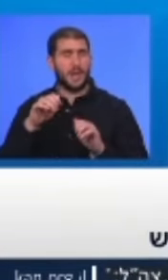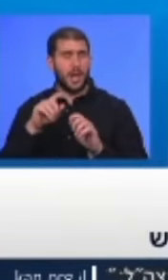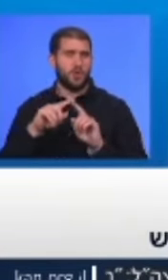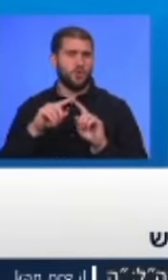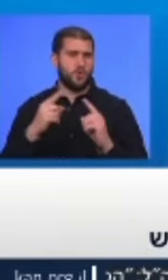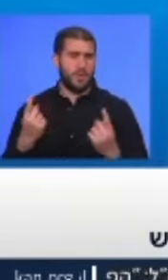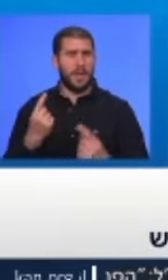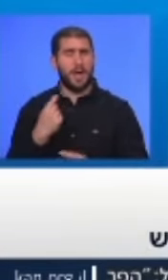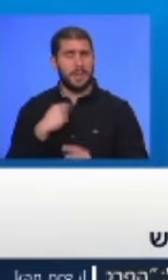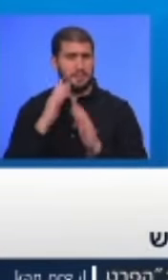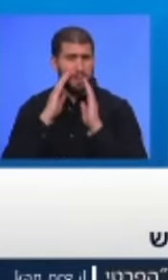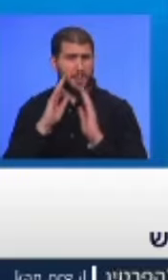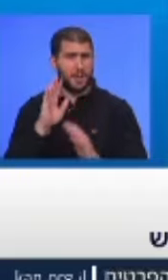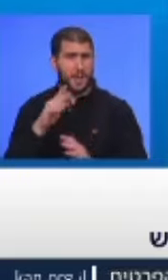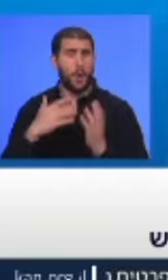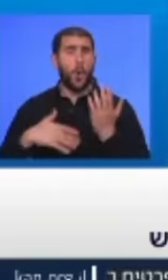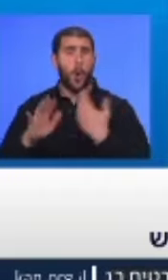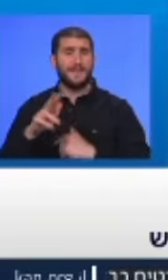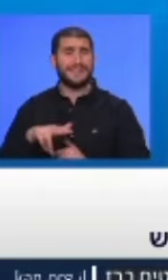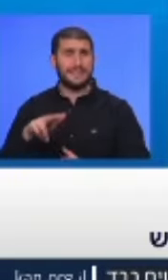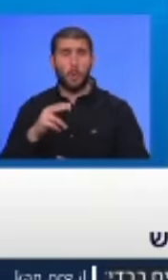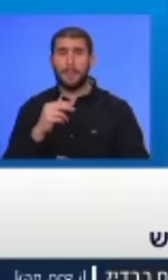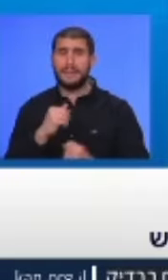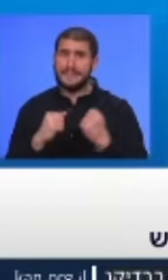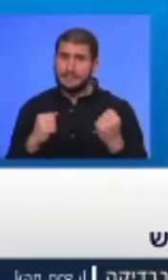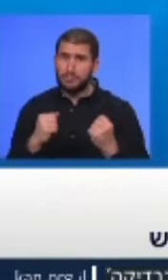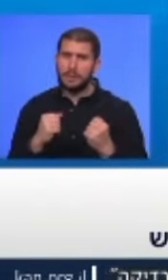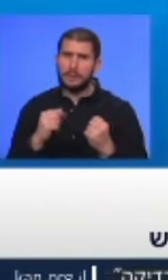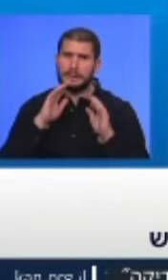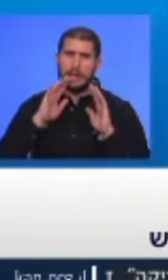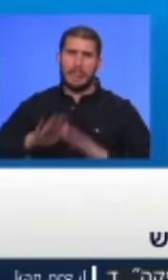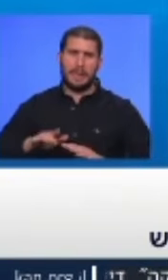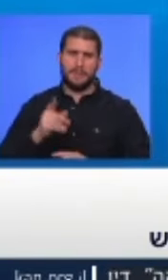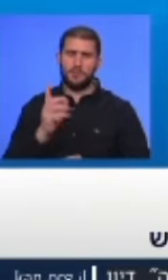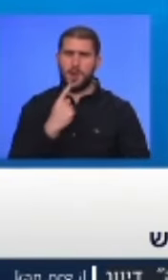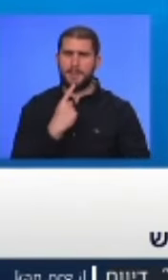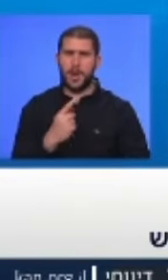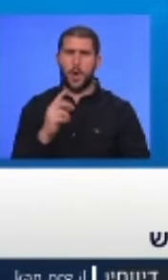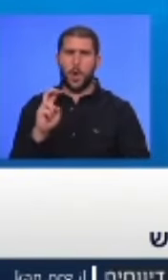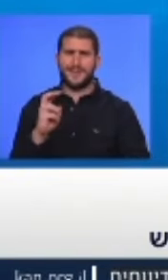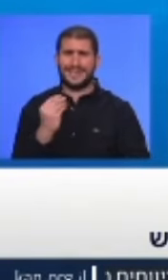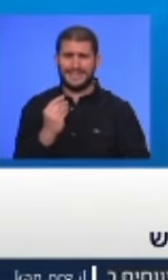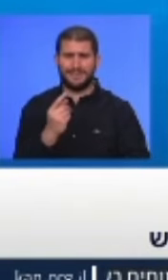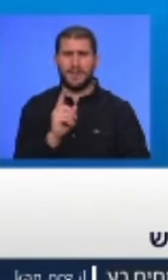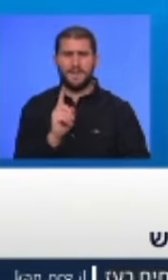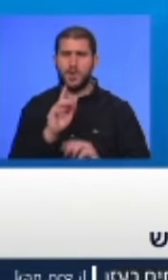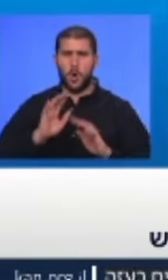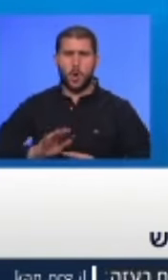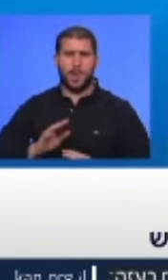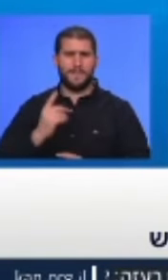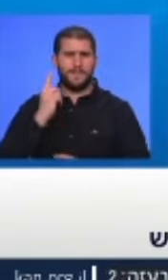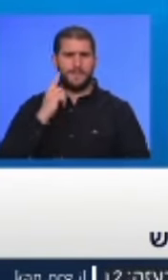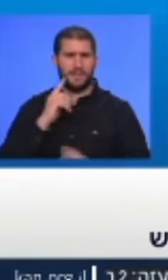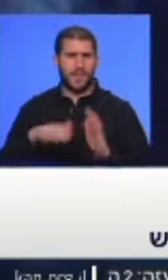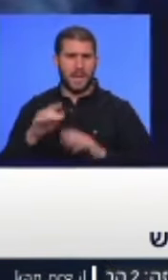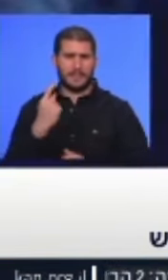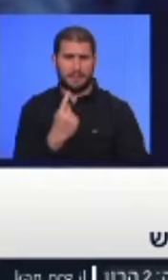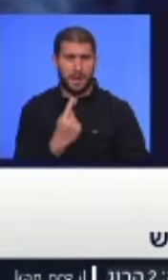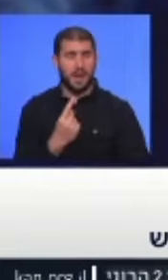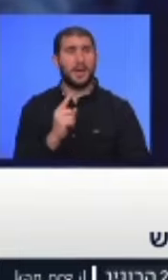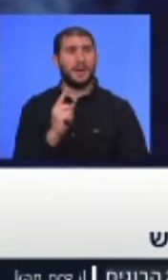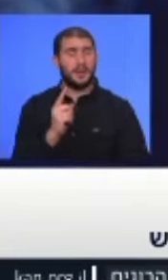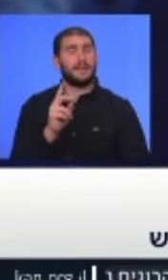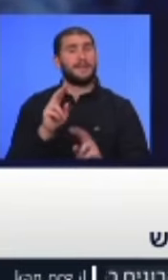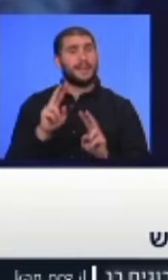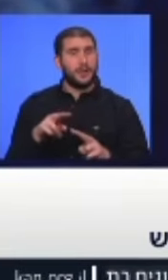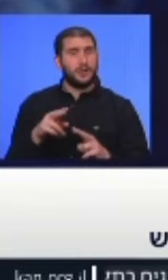אני מניחה שגם רוב הציבור בשמאל סולד מהדברים של כסיף, ולא אוהב את ההצבעה הזאת. אבל יש